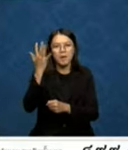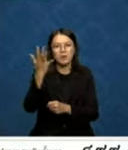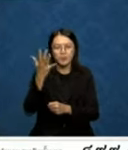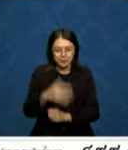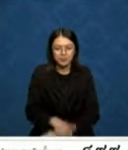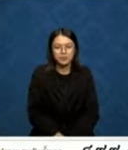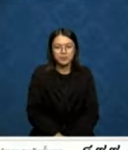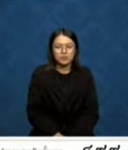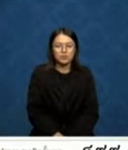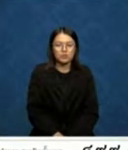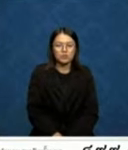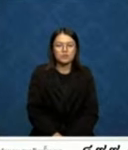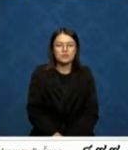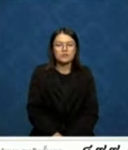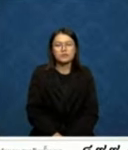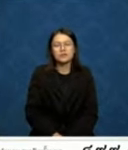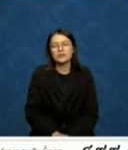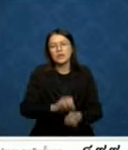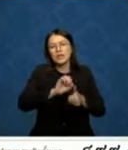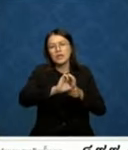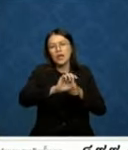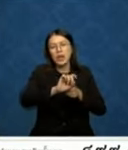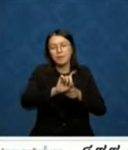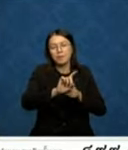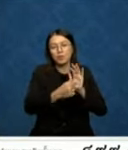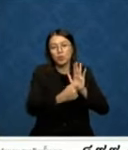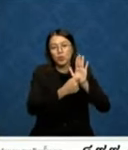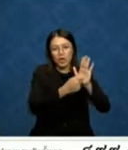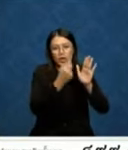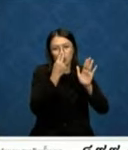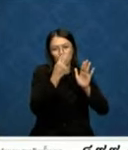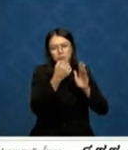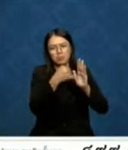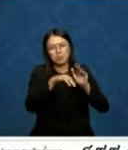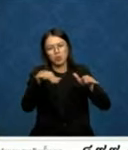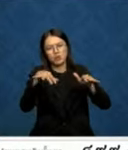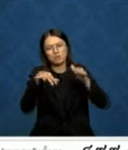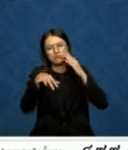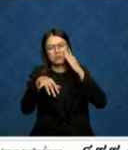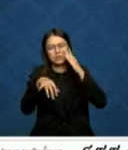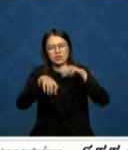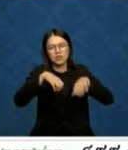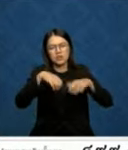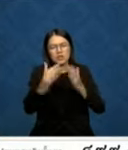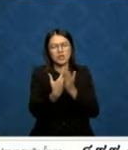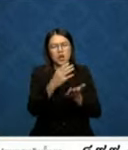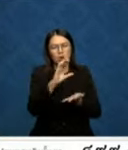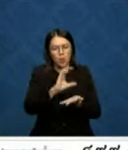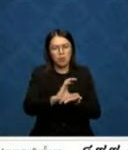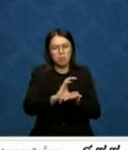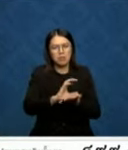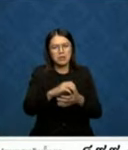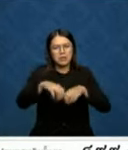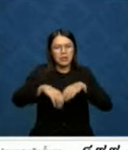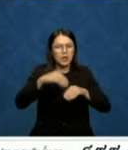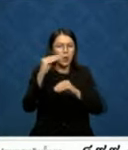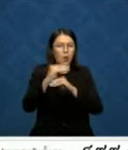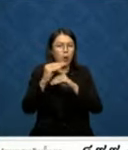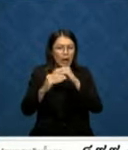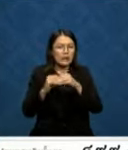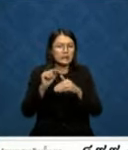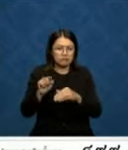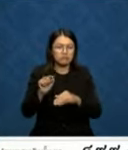แต่อยากตั้งเป็นข้อสังเกตให้เห็นถึงความผิดปกติในการจัดทำงบประมาณเพื่อดำเนินการโครงการนี้เอา